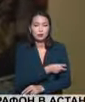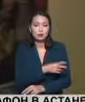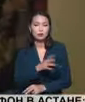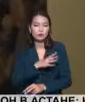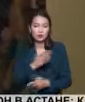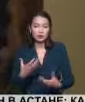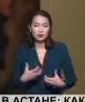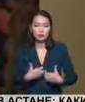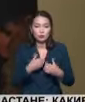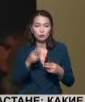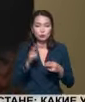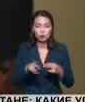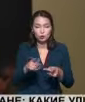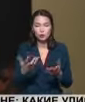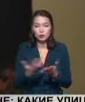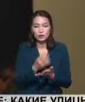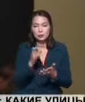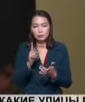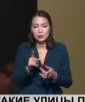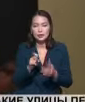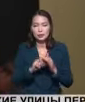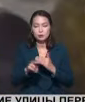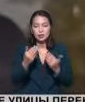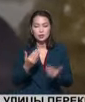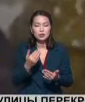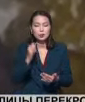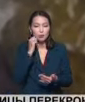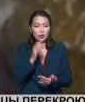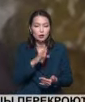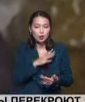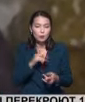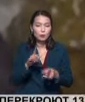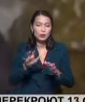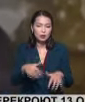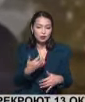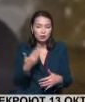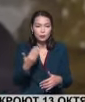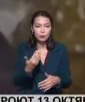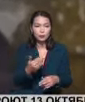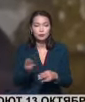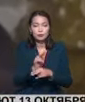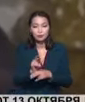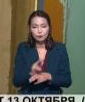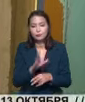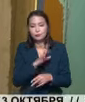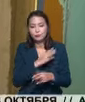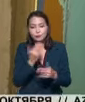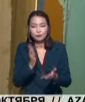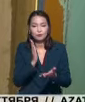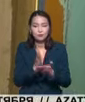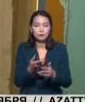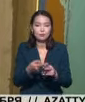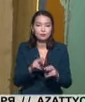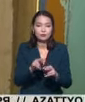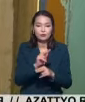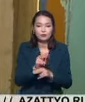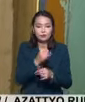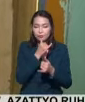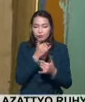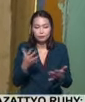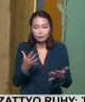страшного конца ей удалось бы избежать. Ранее пенсионерку уже забирали в психоневрологический диспансер, но принудить к лечению не могли, а